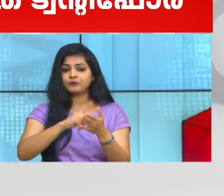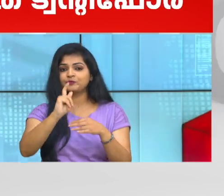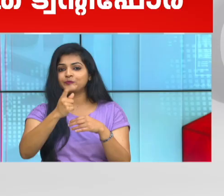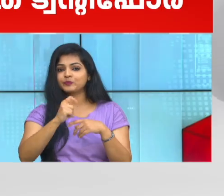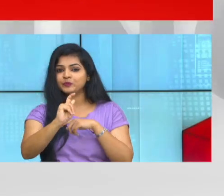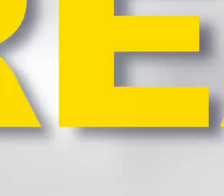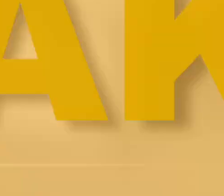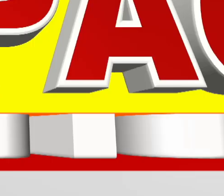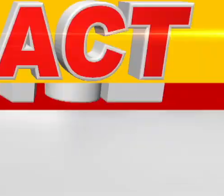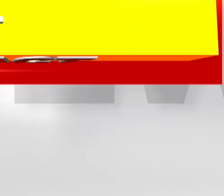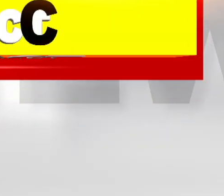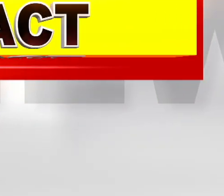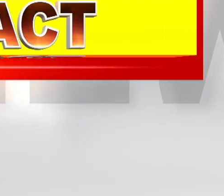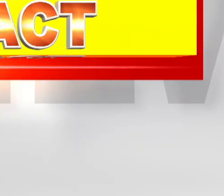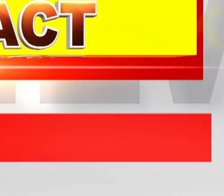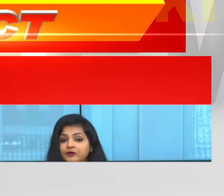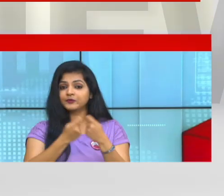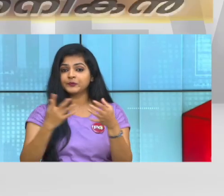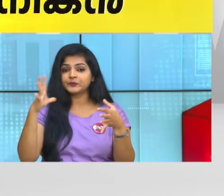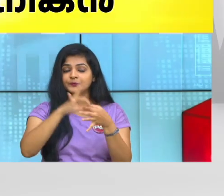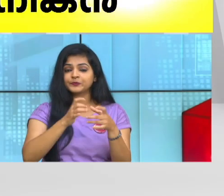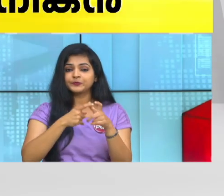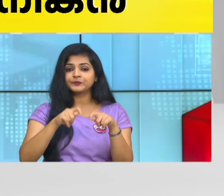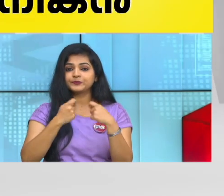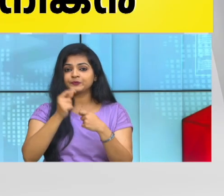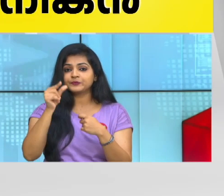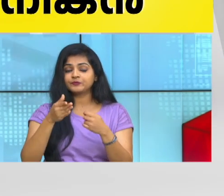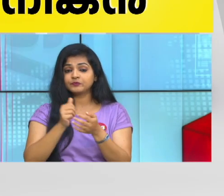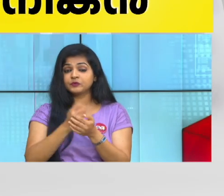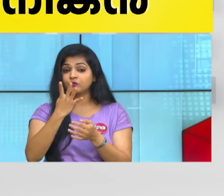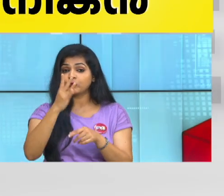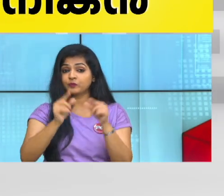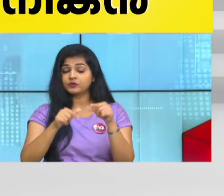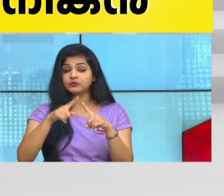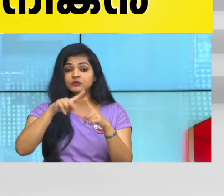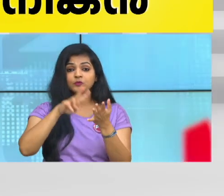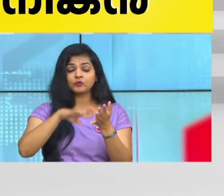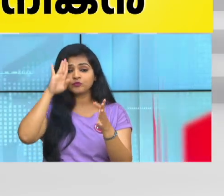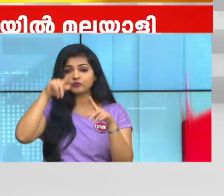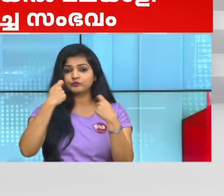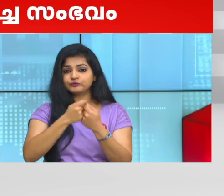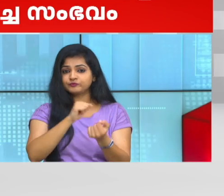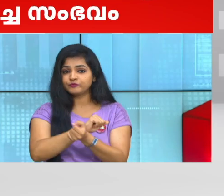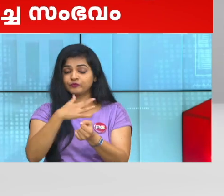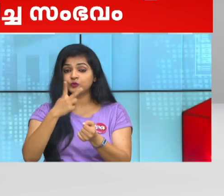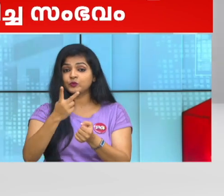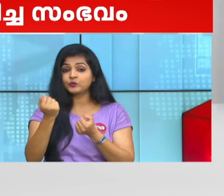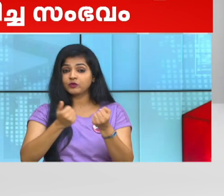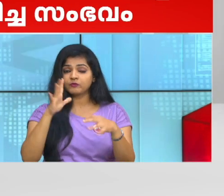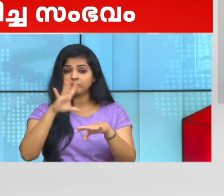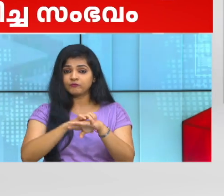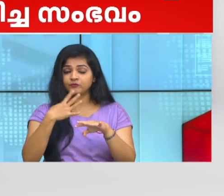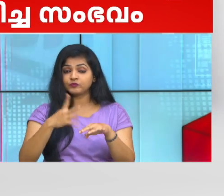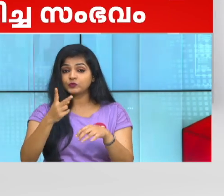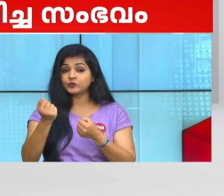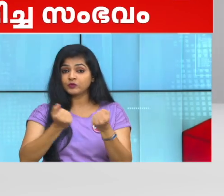സൈനികനും ചേർന്നതെന്നുള്ളതാണ് വിവരം. ഈ കേസിൽ 4 പേരെയും തമിഴ്നാട് പോലീസ് അറസ്റ്റ് ചെയ്യുകയായിരുന്നു. 2 വാഹനങ്ങൾ പിടിച്ചെടുത്തിട്ടുണ്ട്. ഈ 2